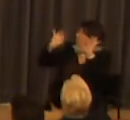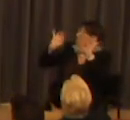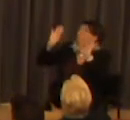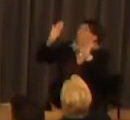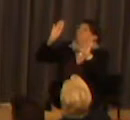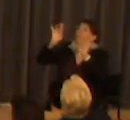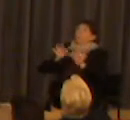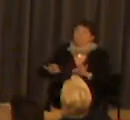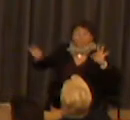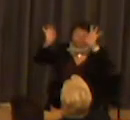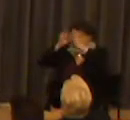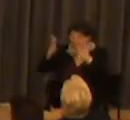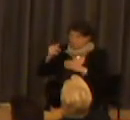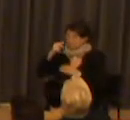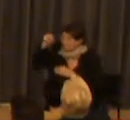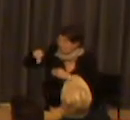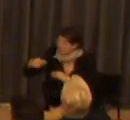És important també veure